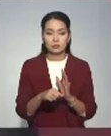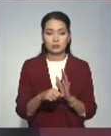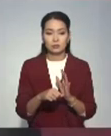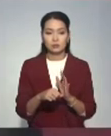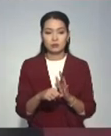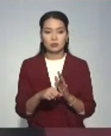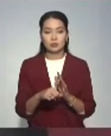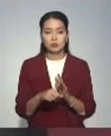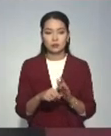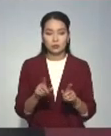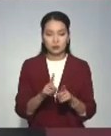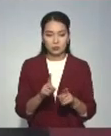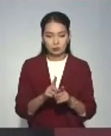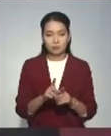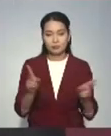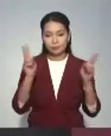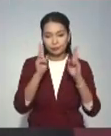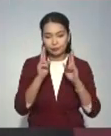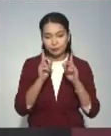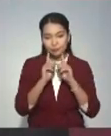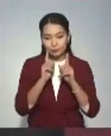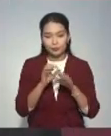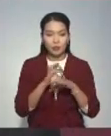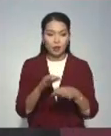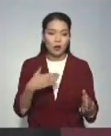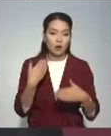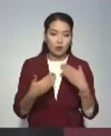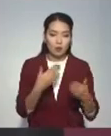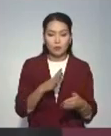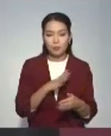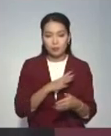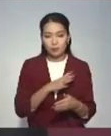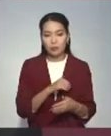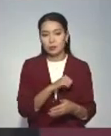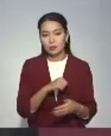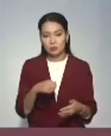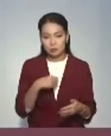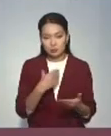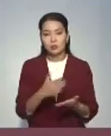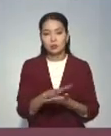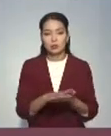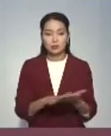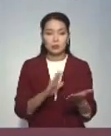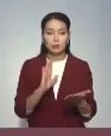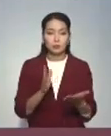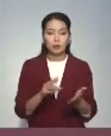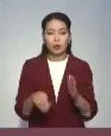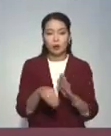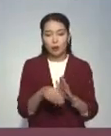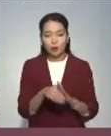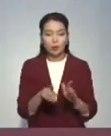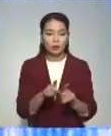сыртқы тәуекелдер талдау жасалды. Әрине, бұл жұмыс жалғастырылады. Пара алушылардың жолын